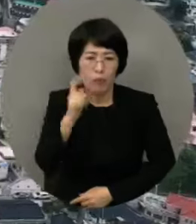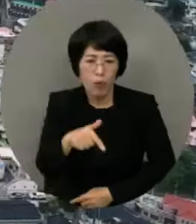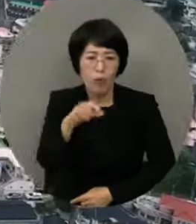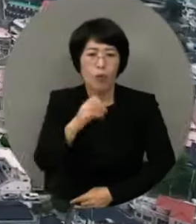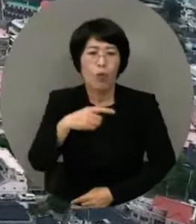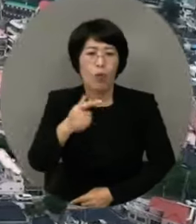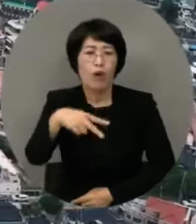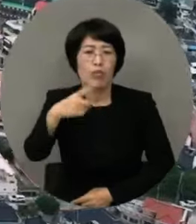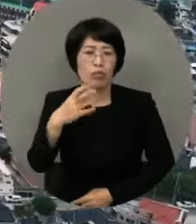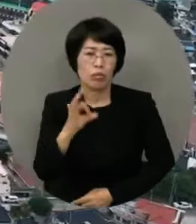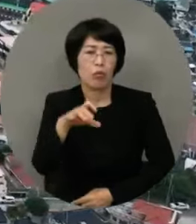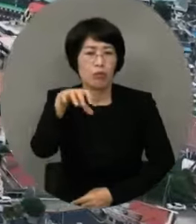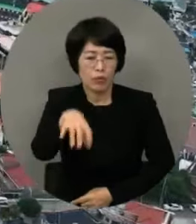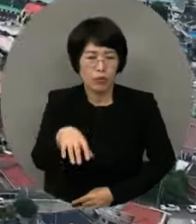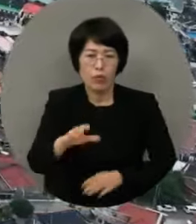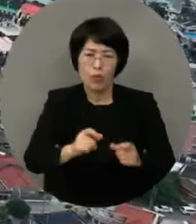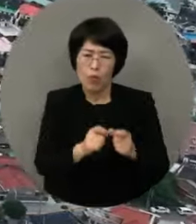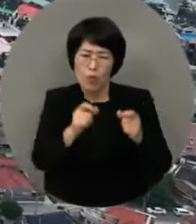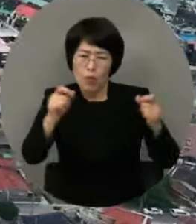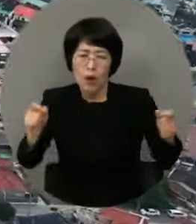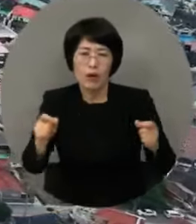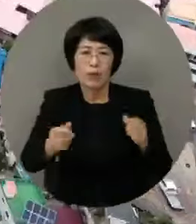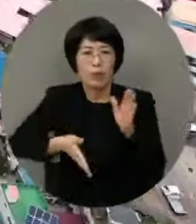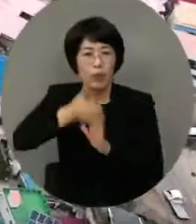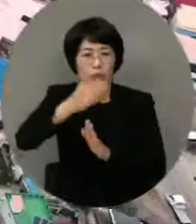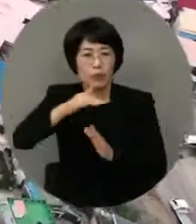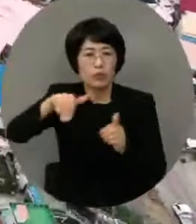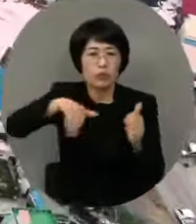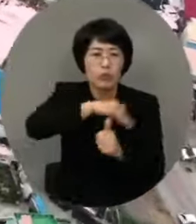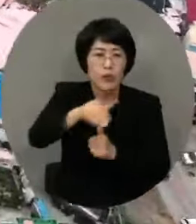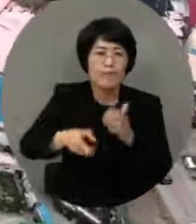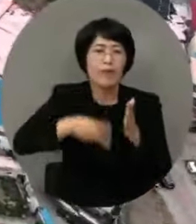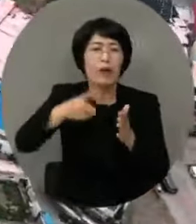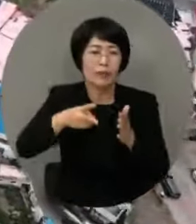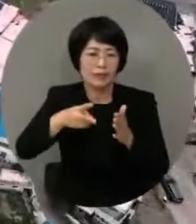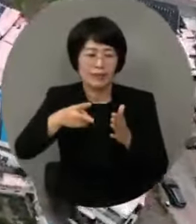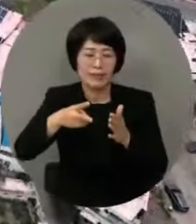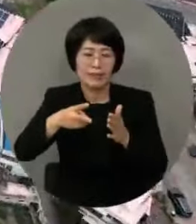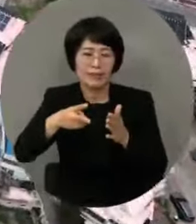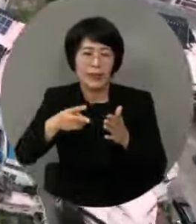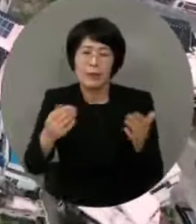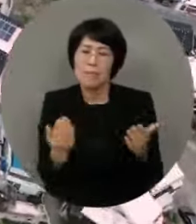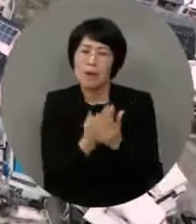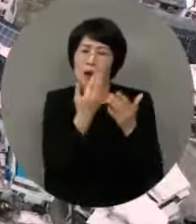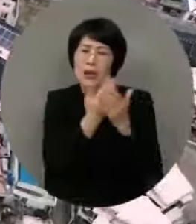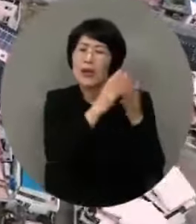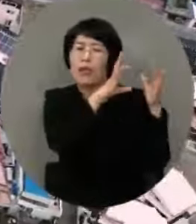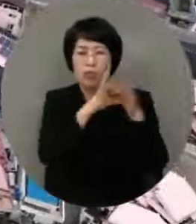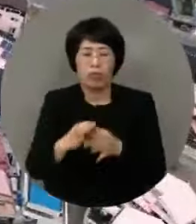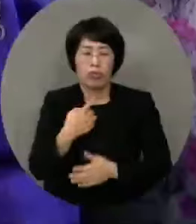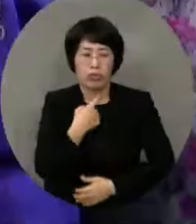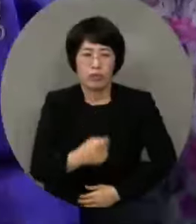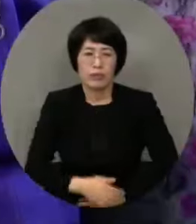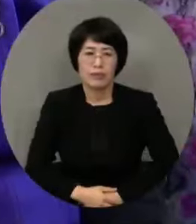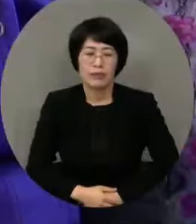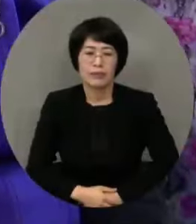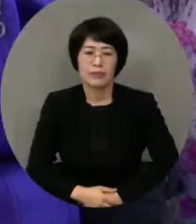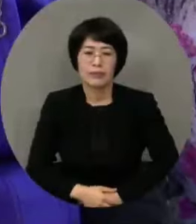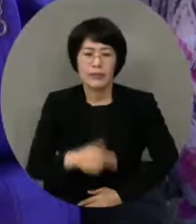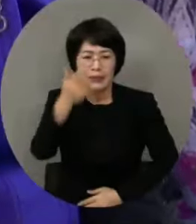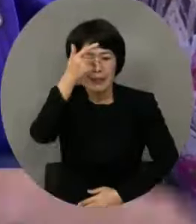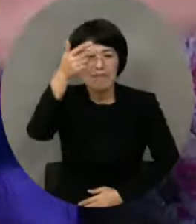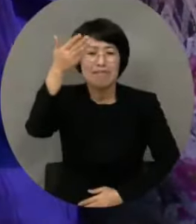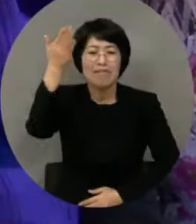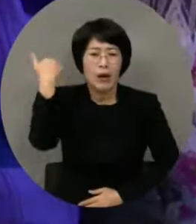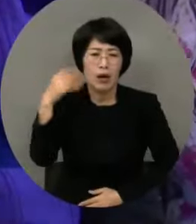목원동입니다. 오랜 기간 도심 교통의 핵심인 역을 껴안고 번역을 누렸습니다.